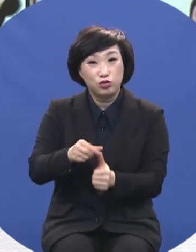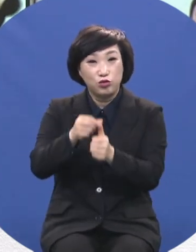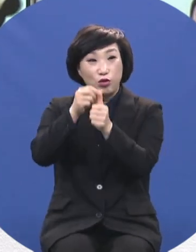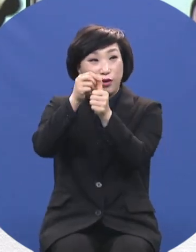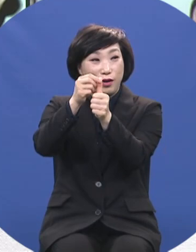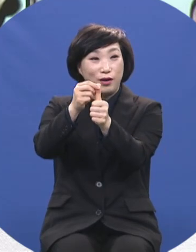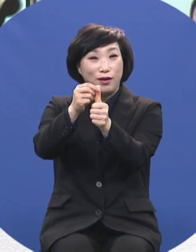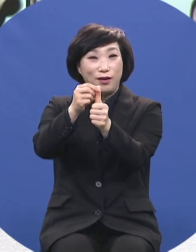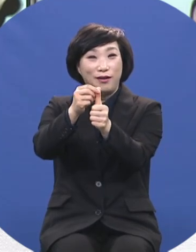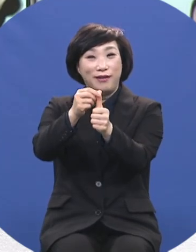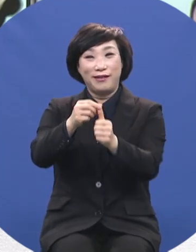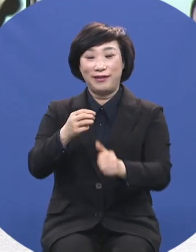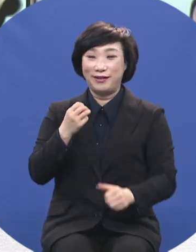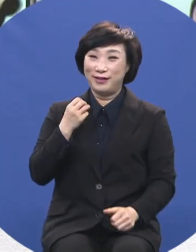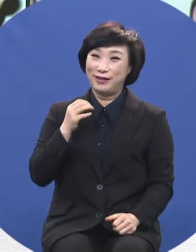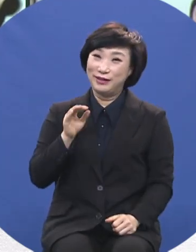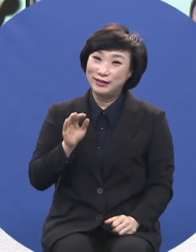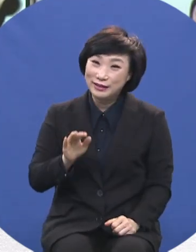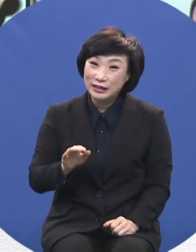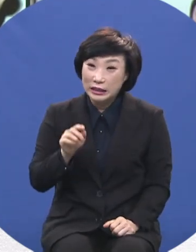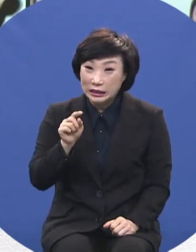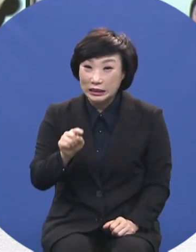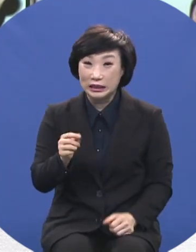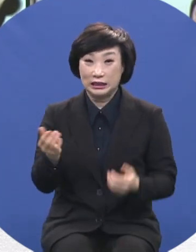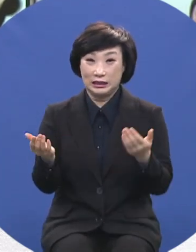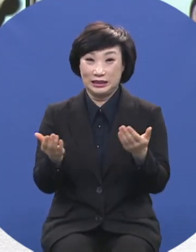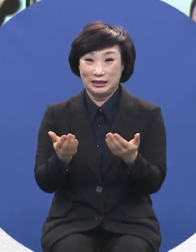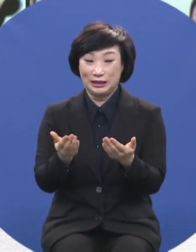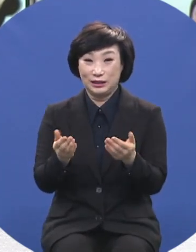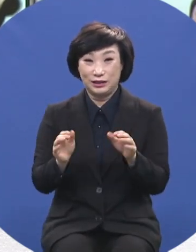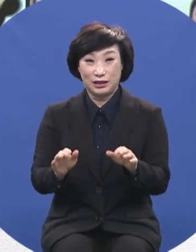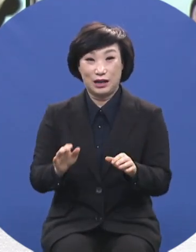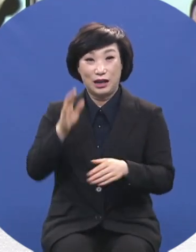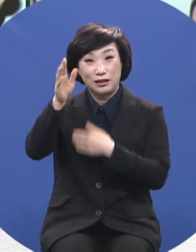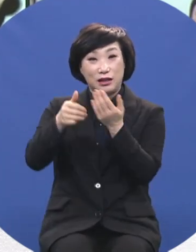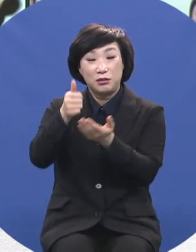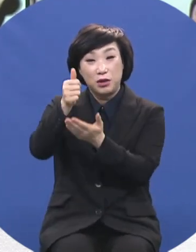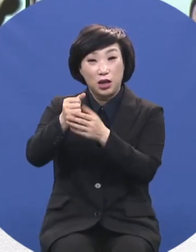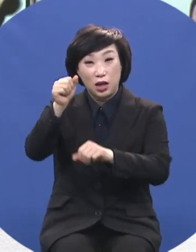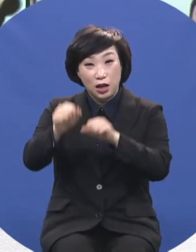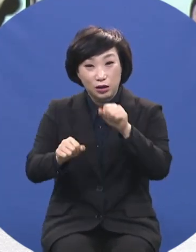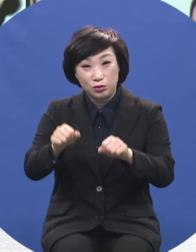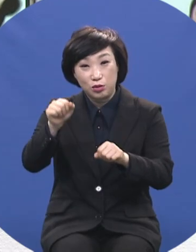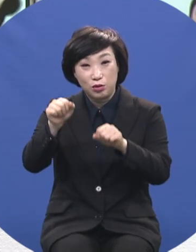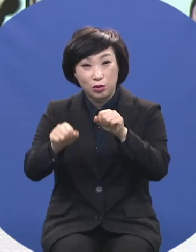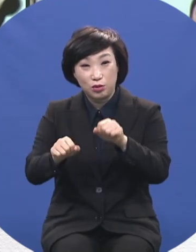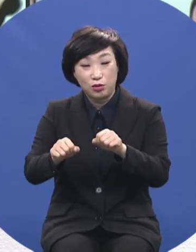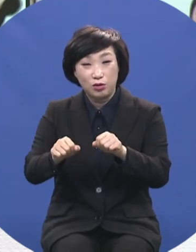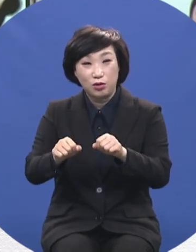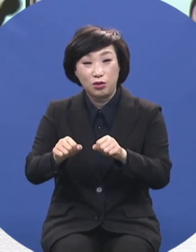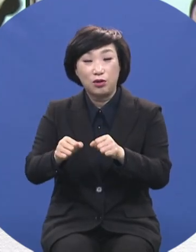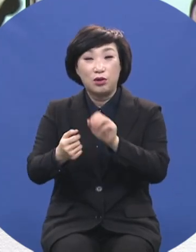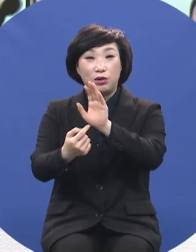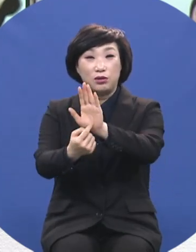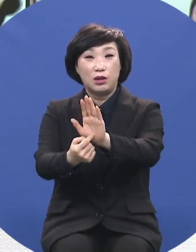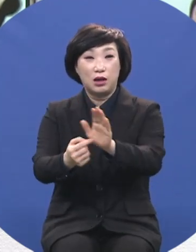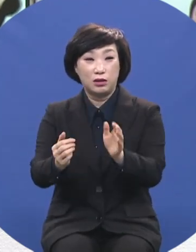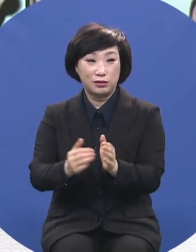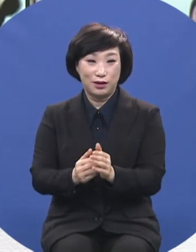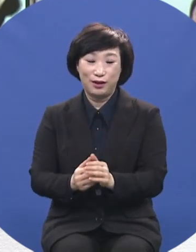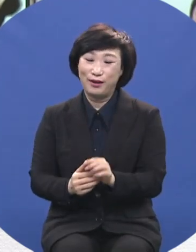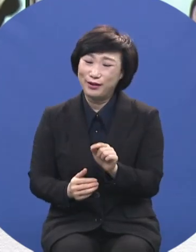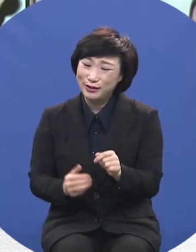된다 하는 일을 하나님은 행동으로 실행하셨다.